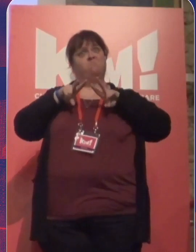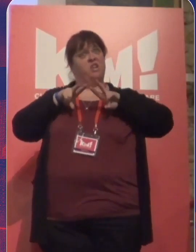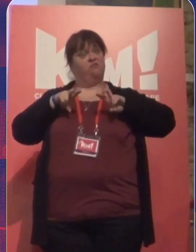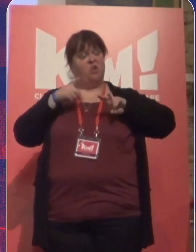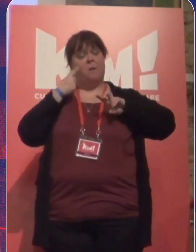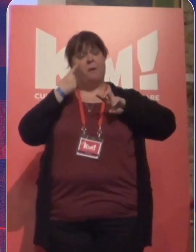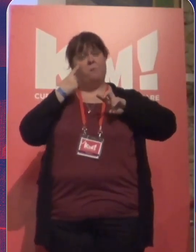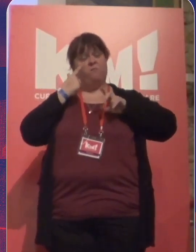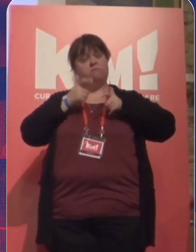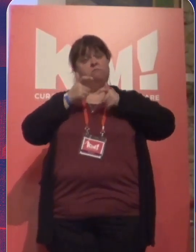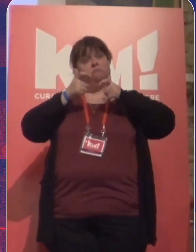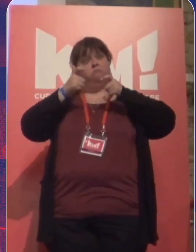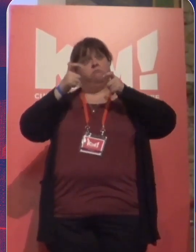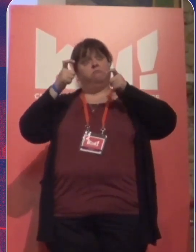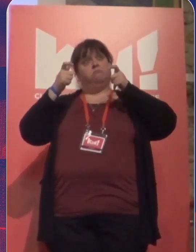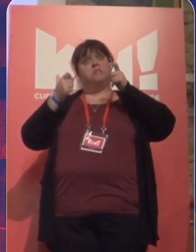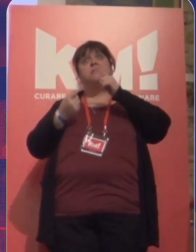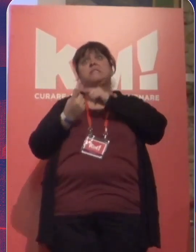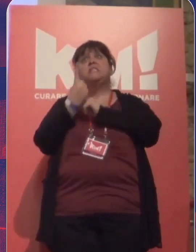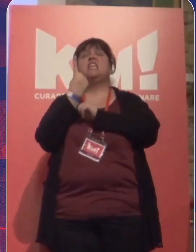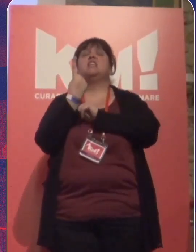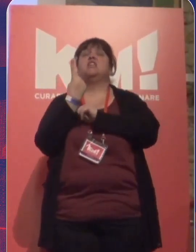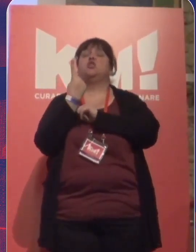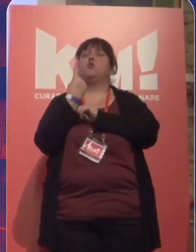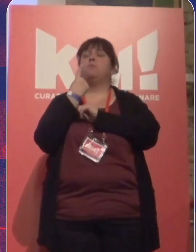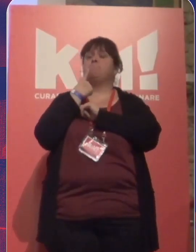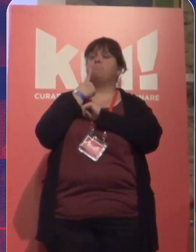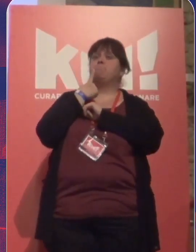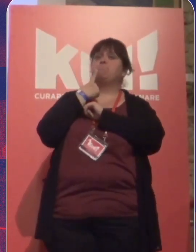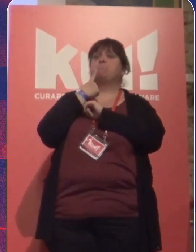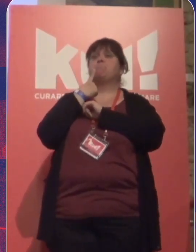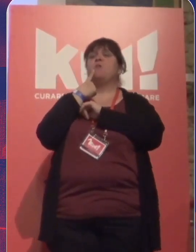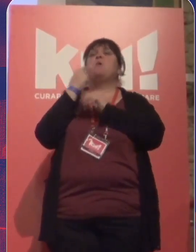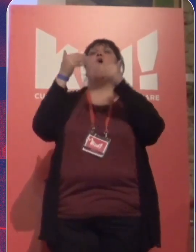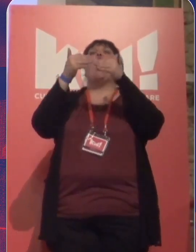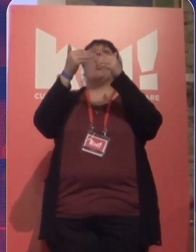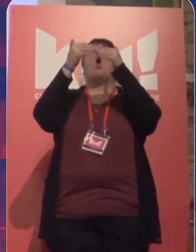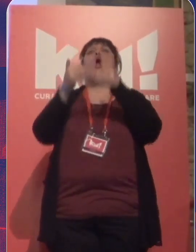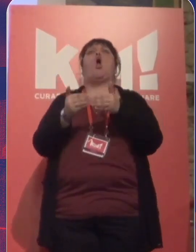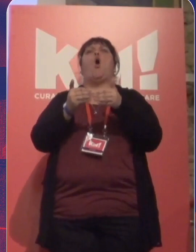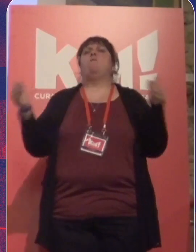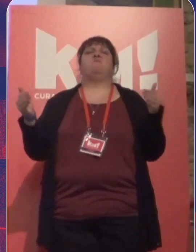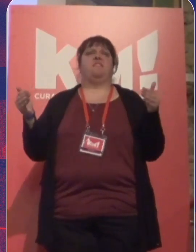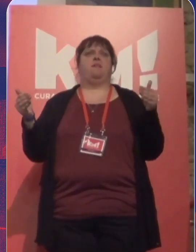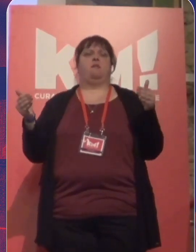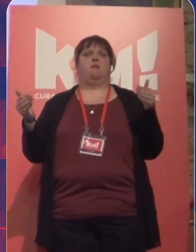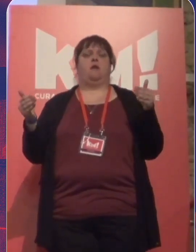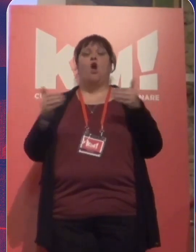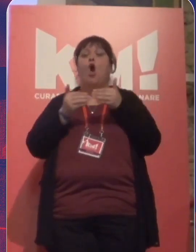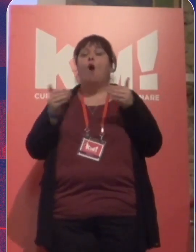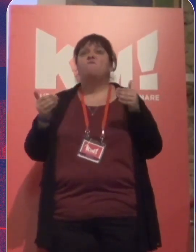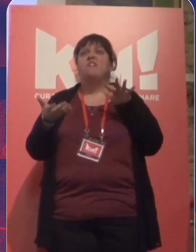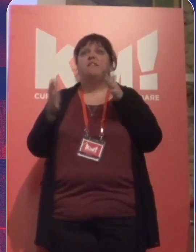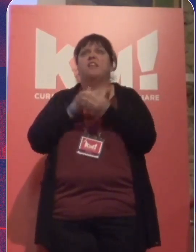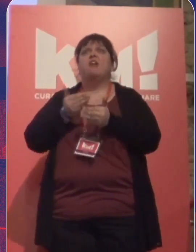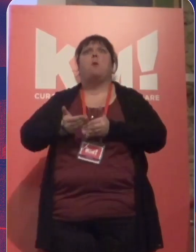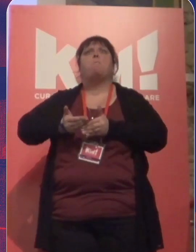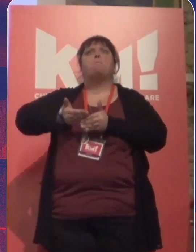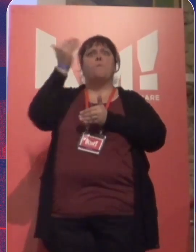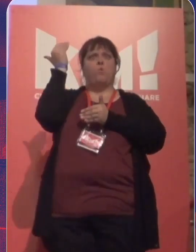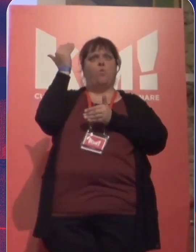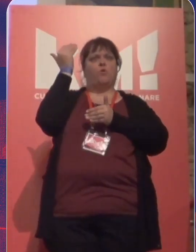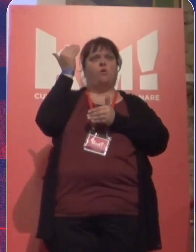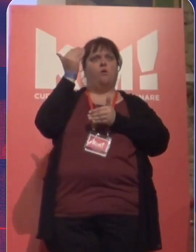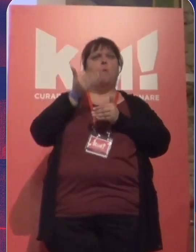irrigidimento del confine da una trasformazione del confine il muro da una sorta di sovrani